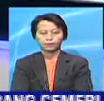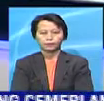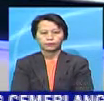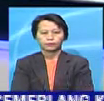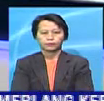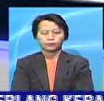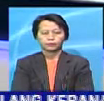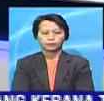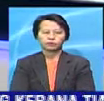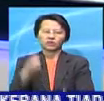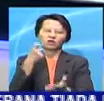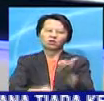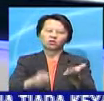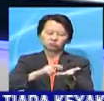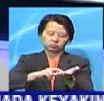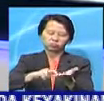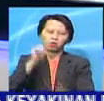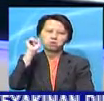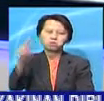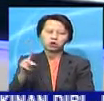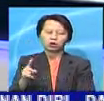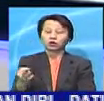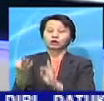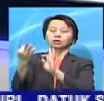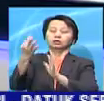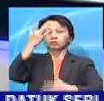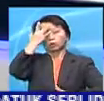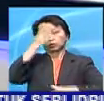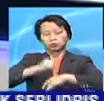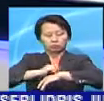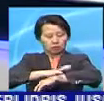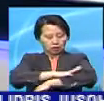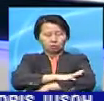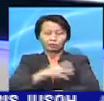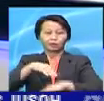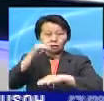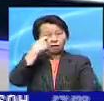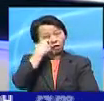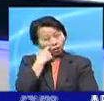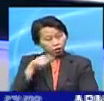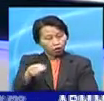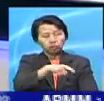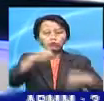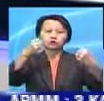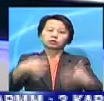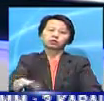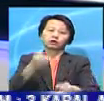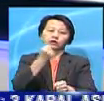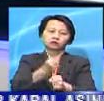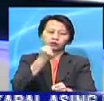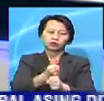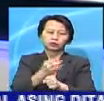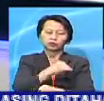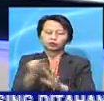Baik, kos rawatan tinggi antara yang terpaksa dihadapi pesakit kanser lebih menyedihkan apabila mereka kehilangan pekerjaan